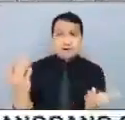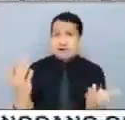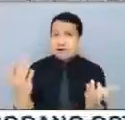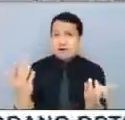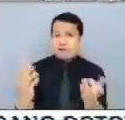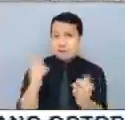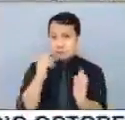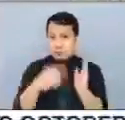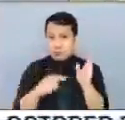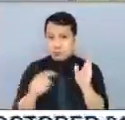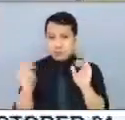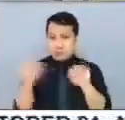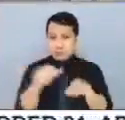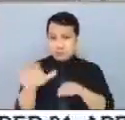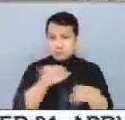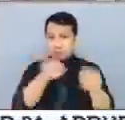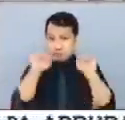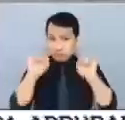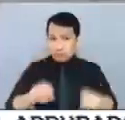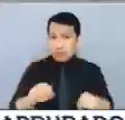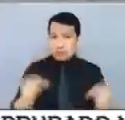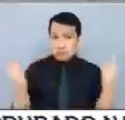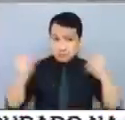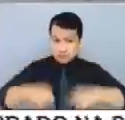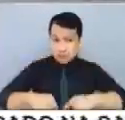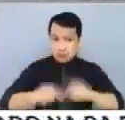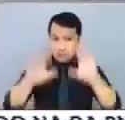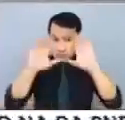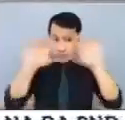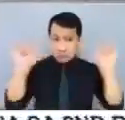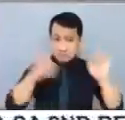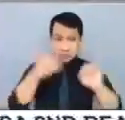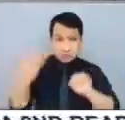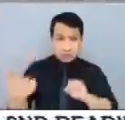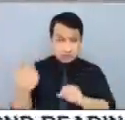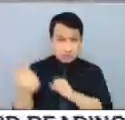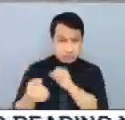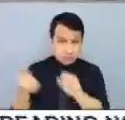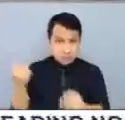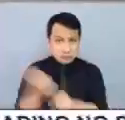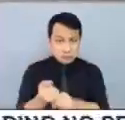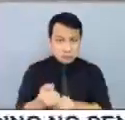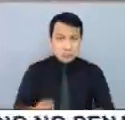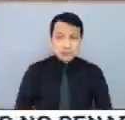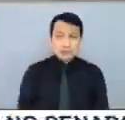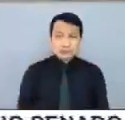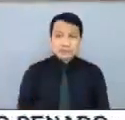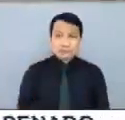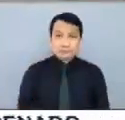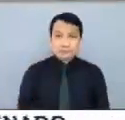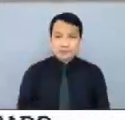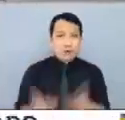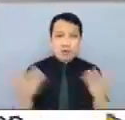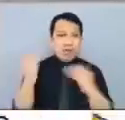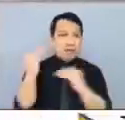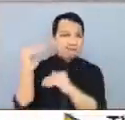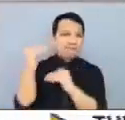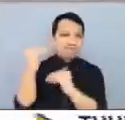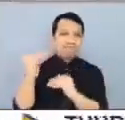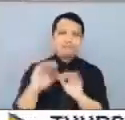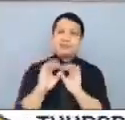show na sustainable, masusustain mo yung campaign, walang limit naman. Kaya expect siguro,